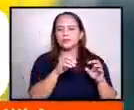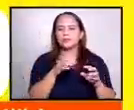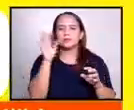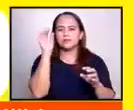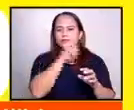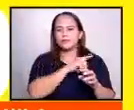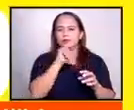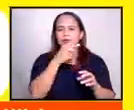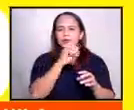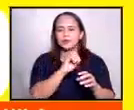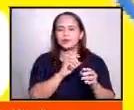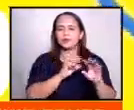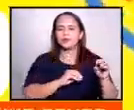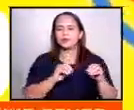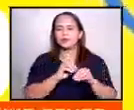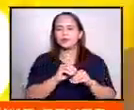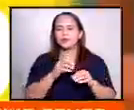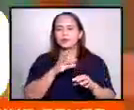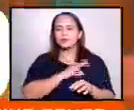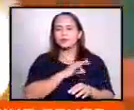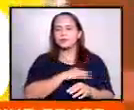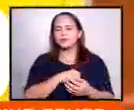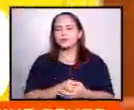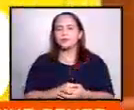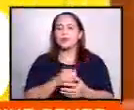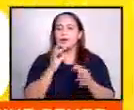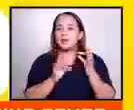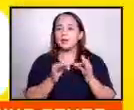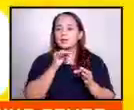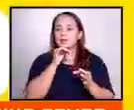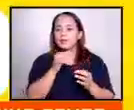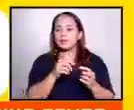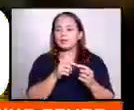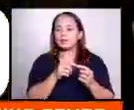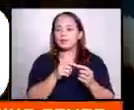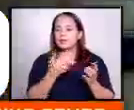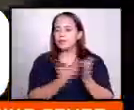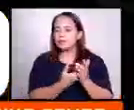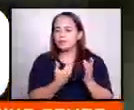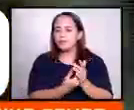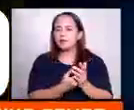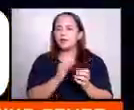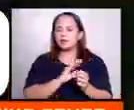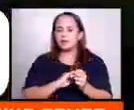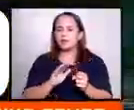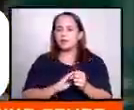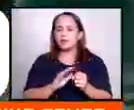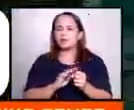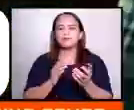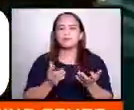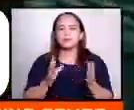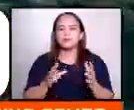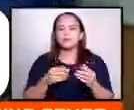na NGO kapalit ng kickback at komisyon. Kung hindi raw makokontra ang mga ebidensya, ay sapat daw ang mga ito